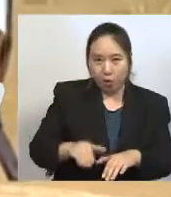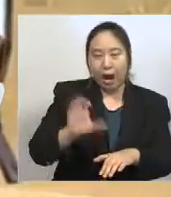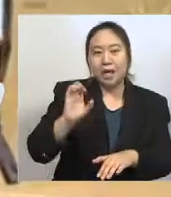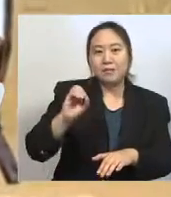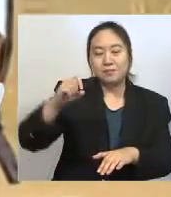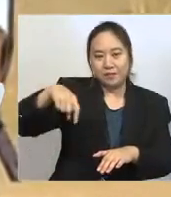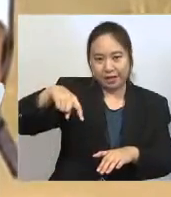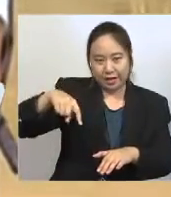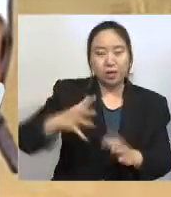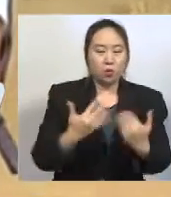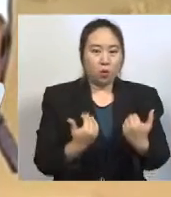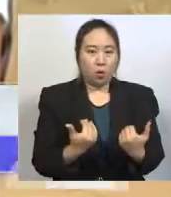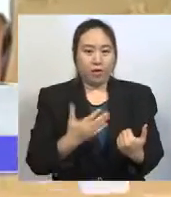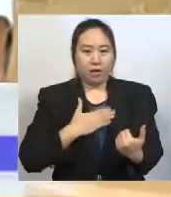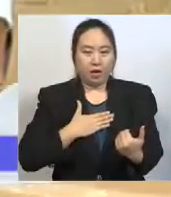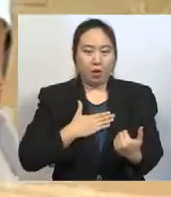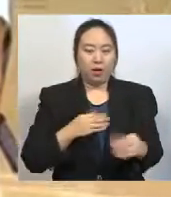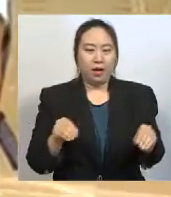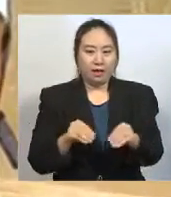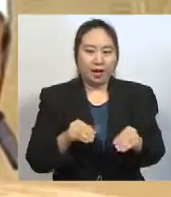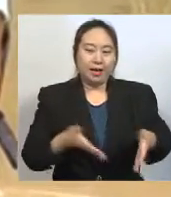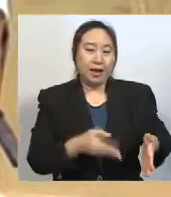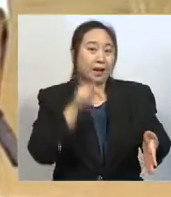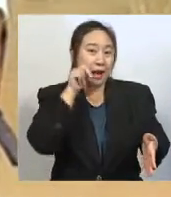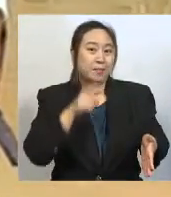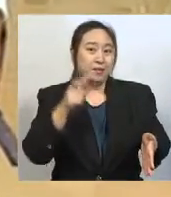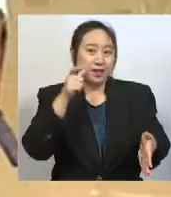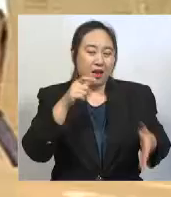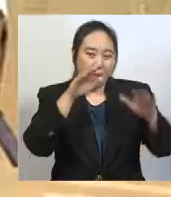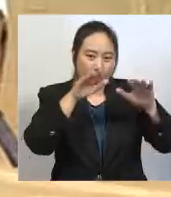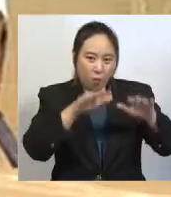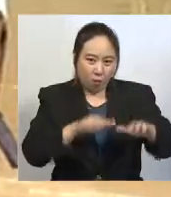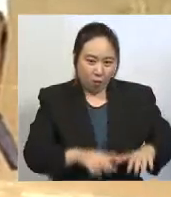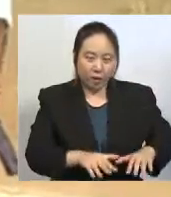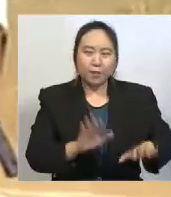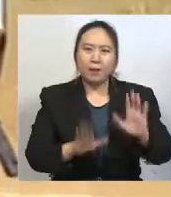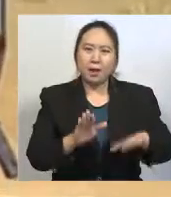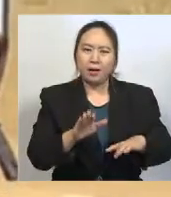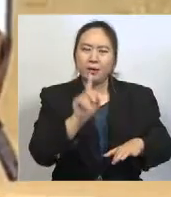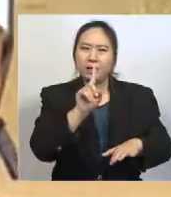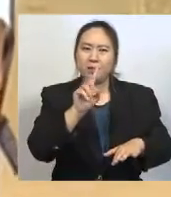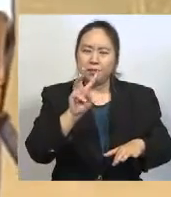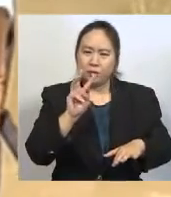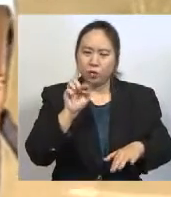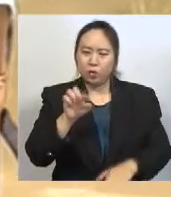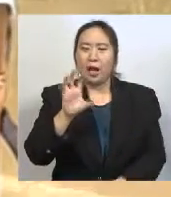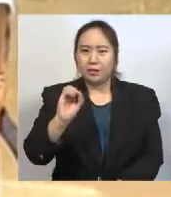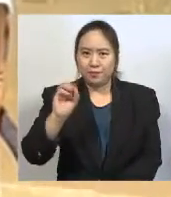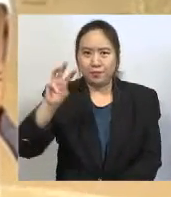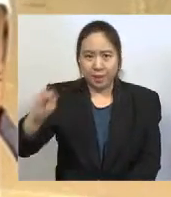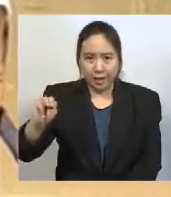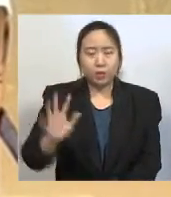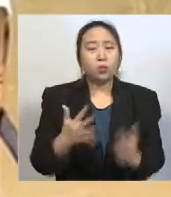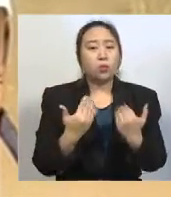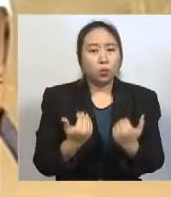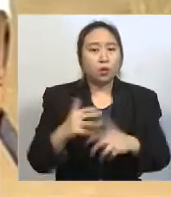ายืนในแห่งนี้นะครับอยู่ใกล้ลำดมใหญ่ลดลงประมาณ เม็ด50เซนนะครับตอนนี้พี่น้องประชาชนก็